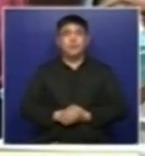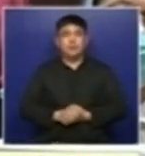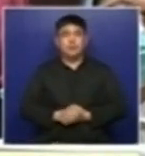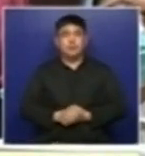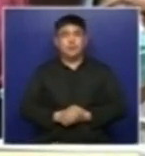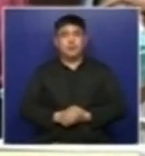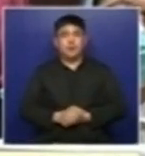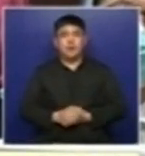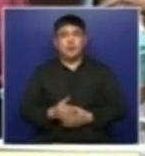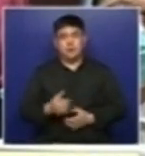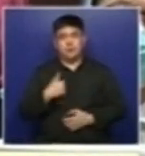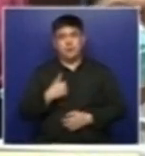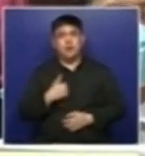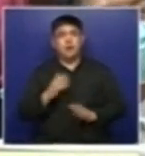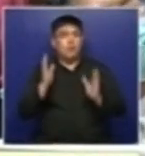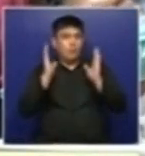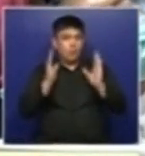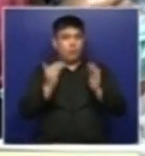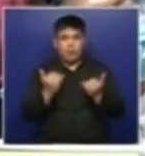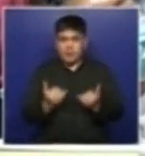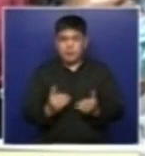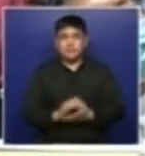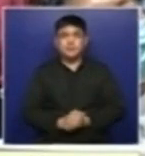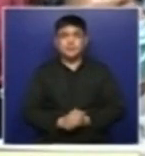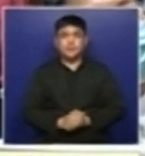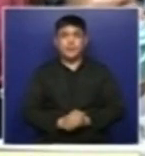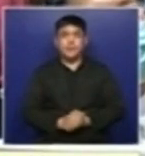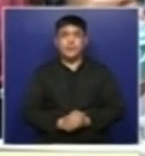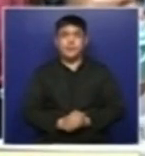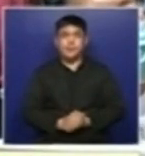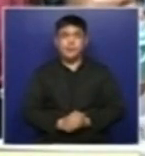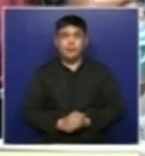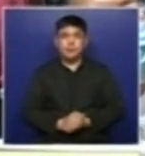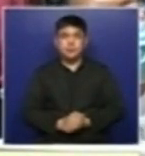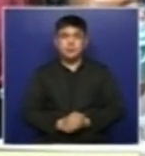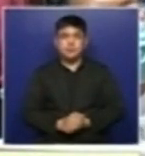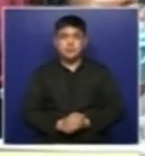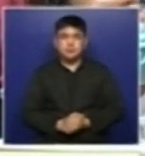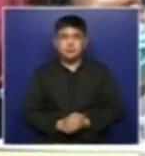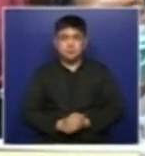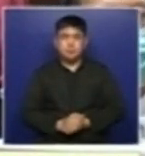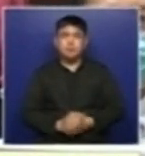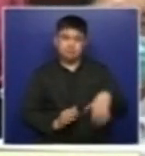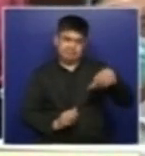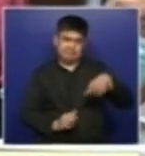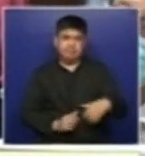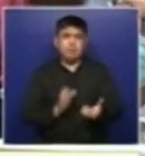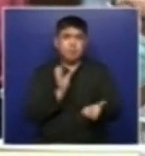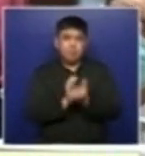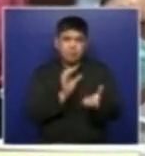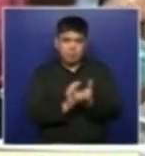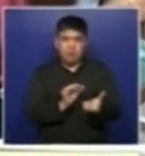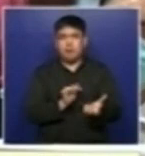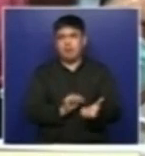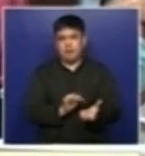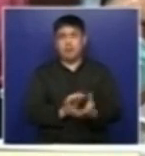นะครับประกอบการอภิปรายท่านประธานครับอาชญากรรมเนี่ยบ่อนการพนันเนี่ยนะครับ